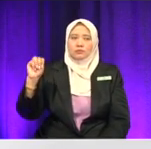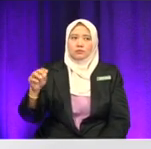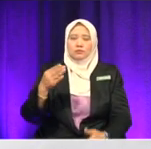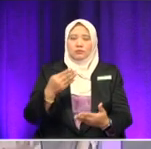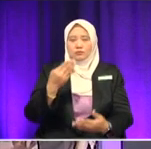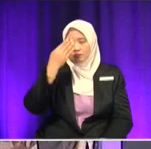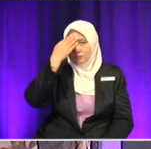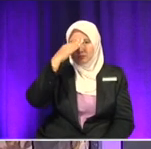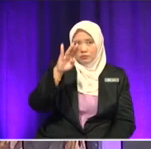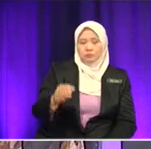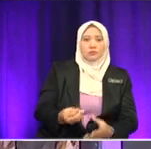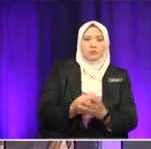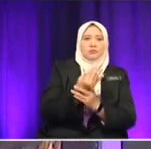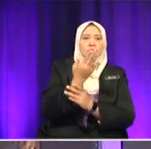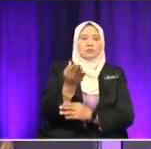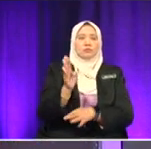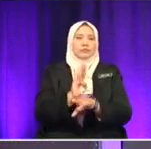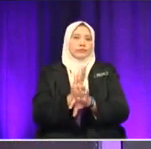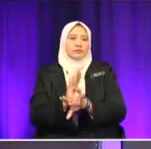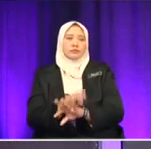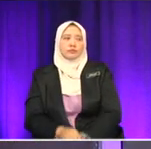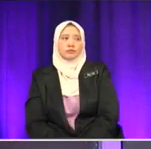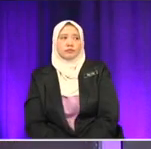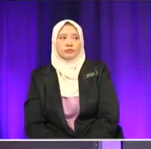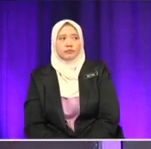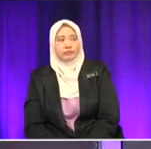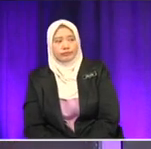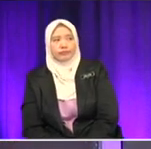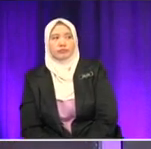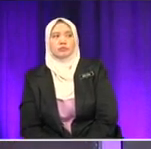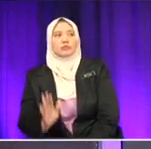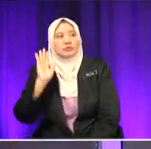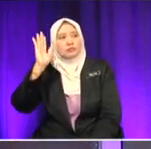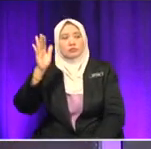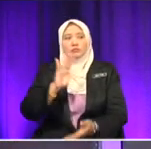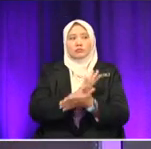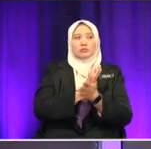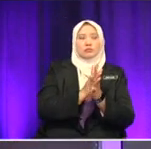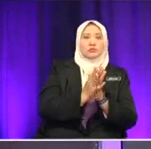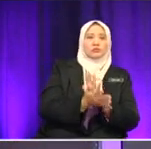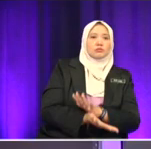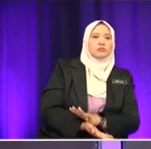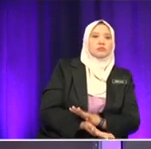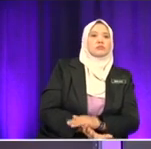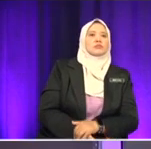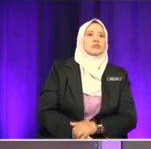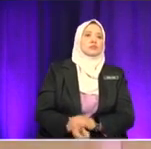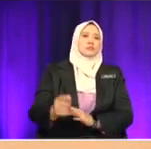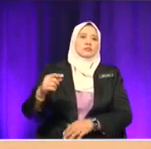Okay, mari kita lihat. Eh. Betul. Bubur nitrin keruh pada suhu 37 darjah Celsius. Ini